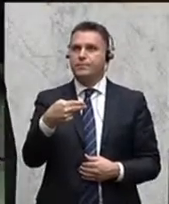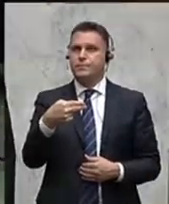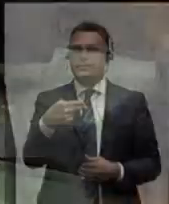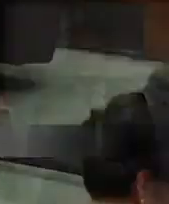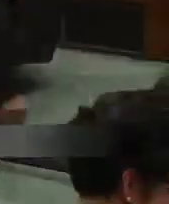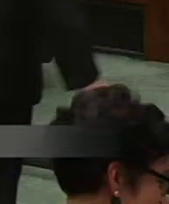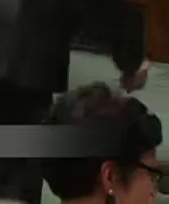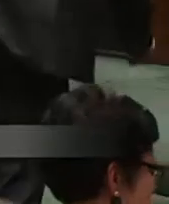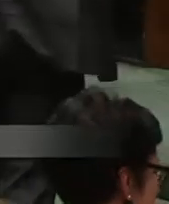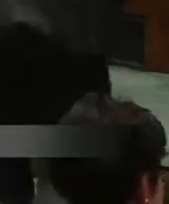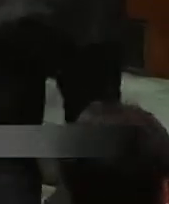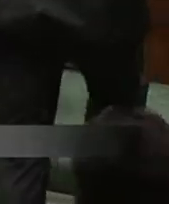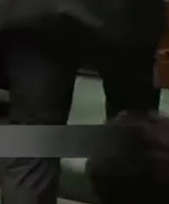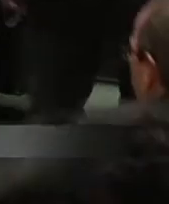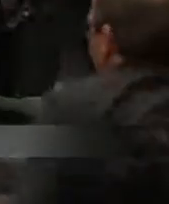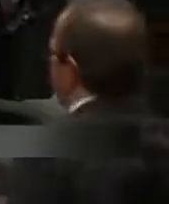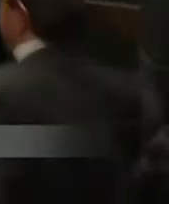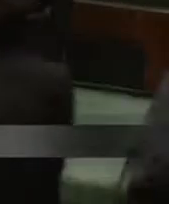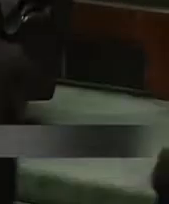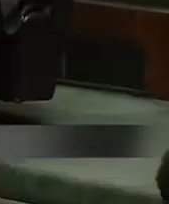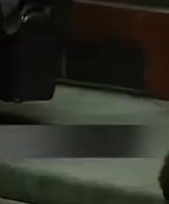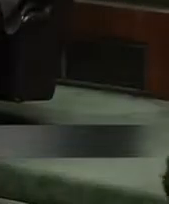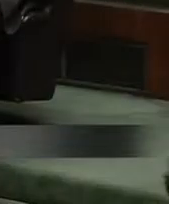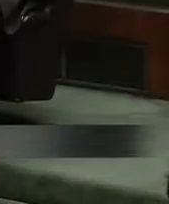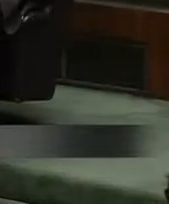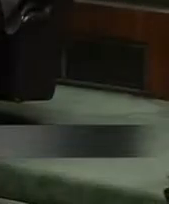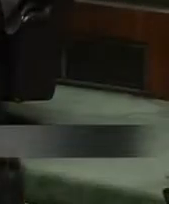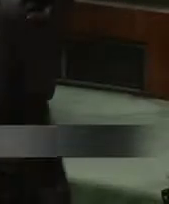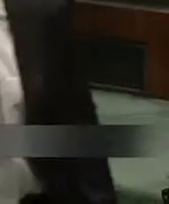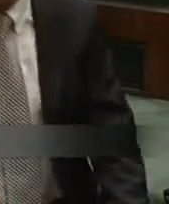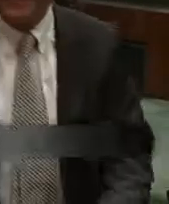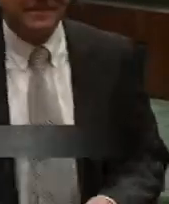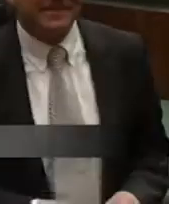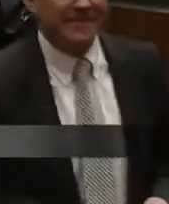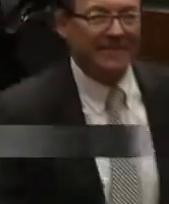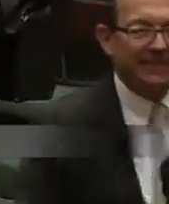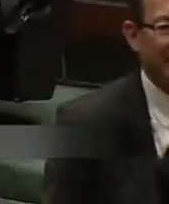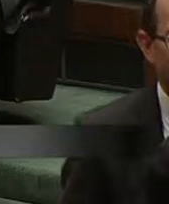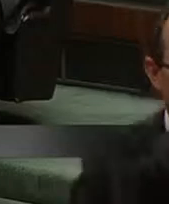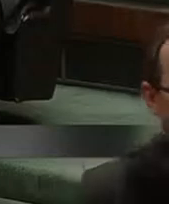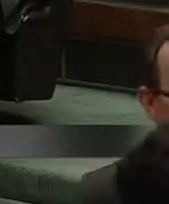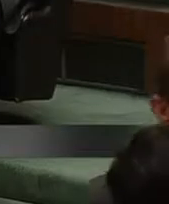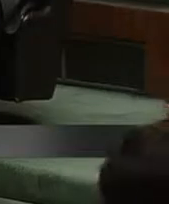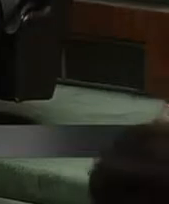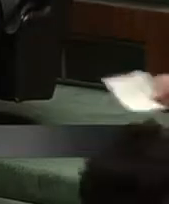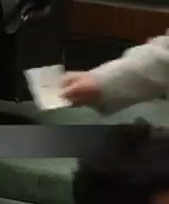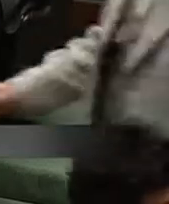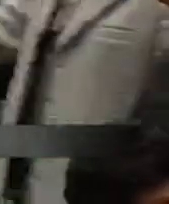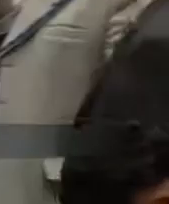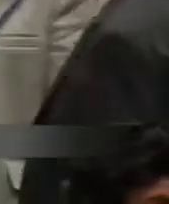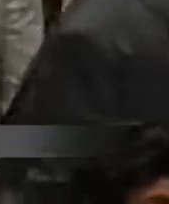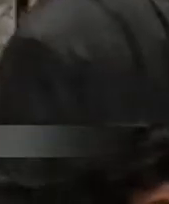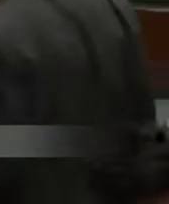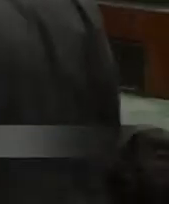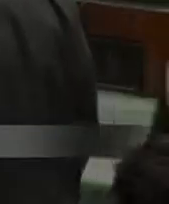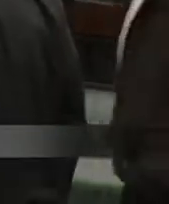Abgeordneten, während die Farbe des Stimmzettels Zustimmung oder Ablehnung signalisiert. Dabei stehen die rosa-rötlichen